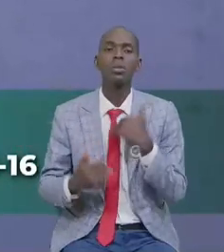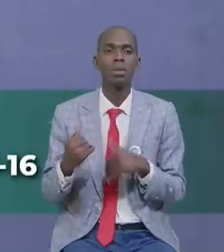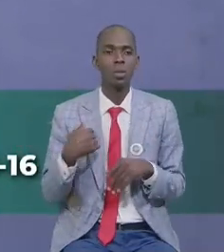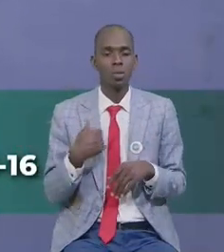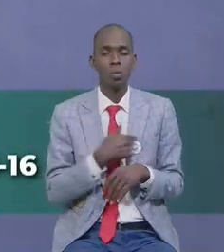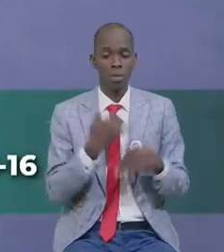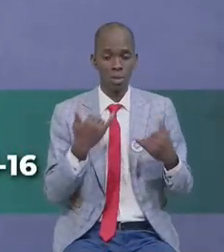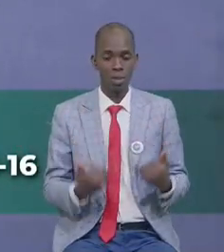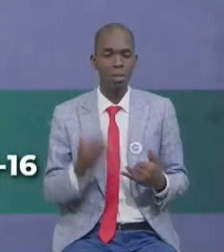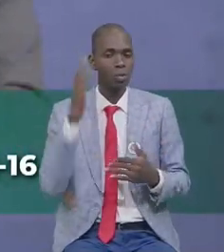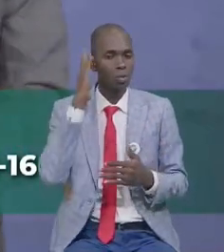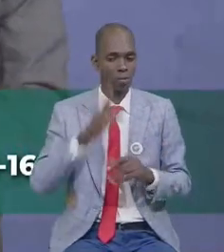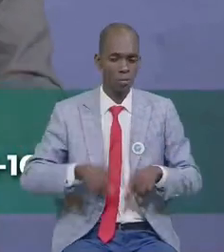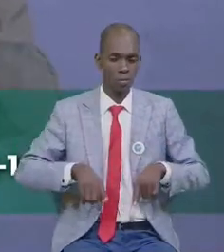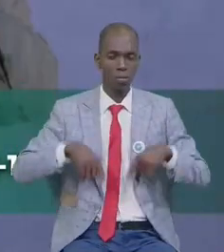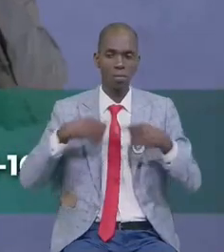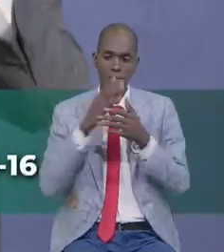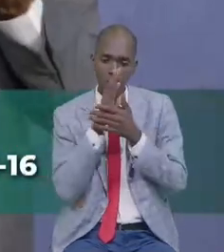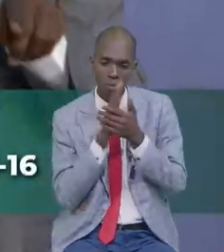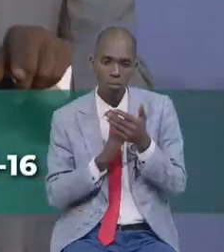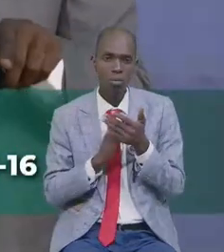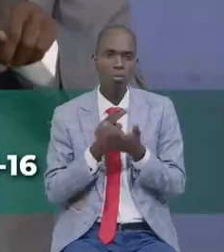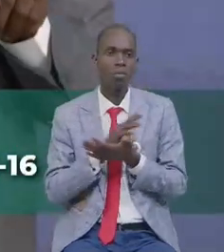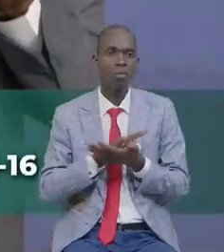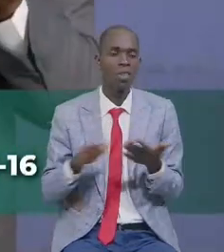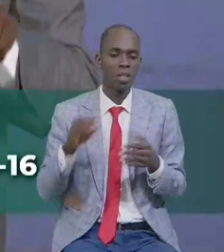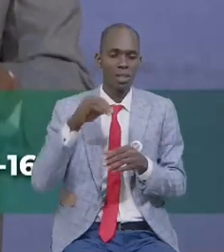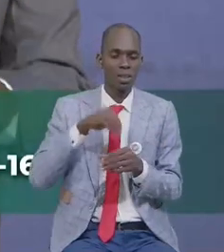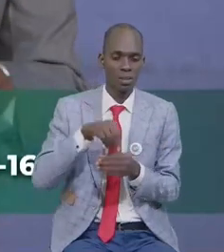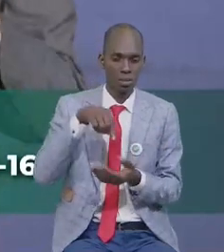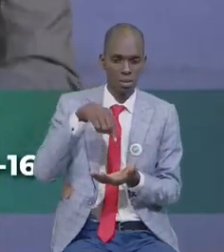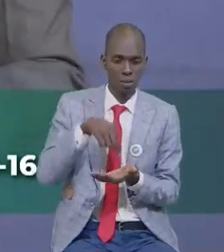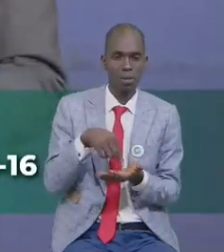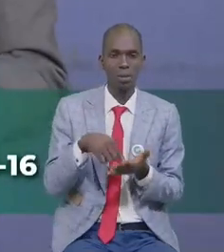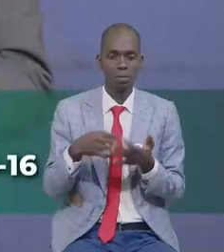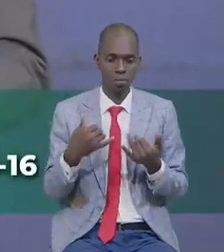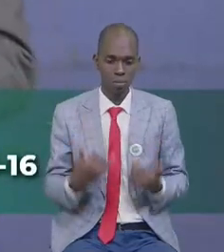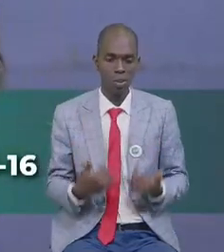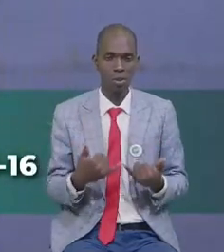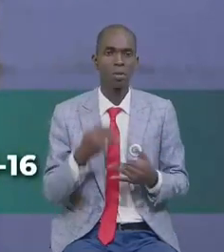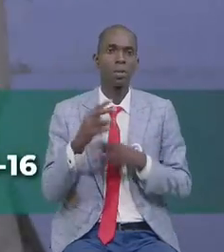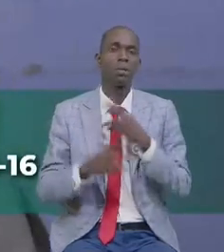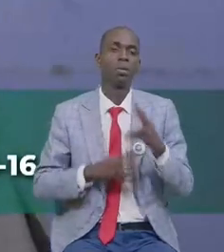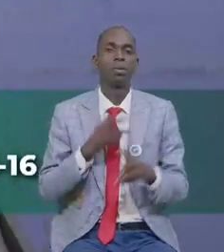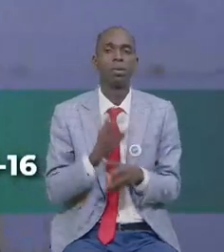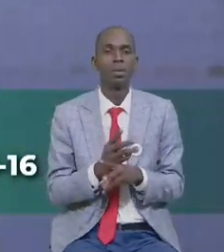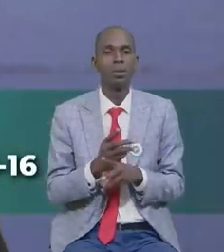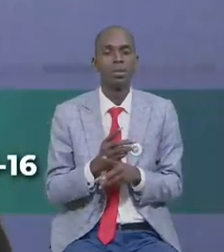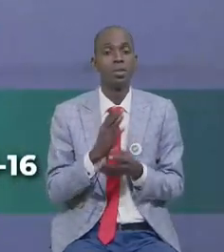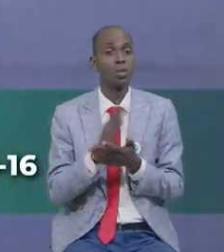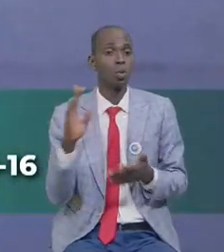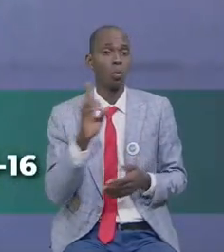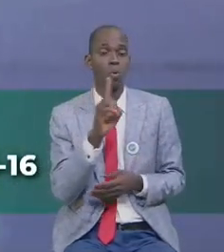à vivre dans le siècle présent selon la sagesse, la justice et la piété. Quelqu'un dit,